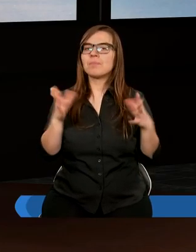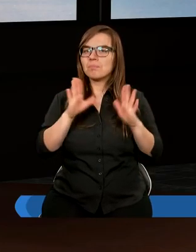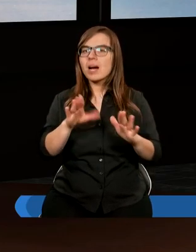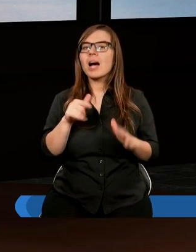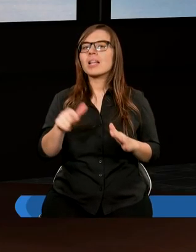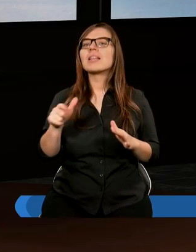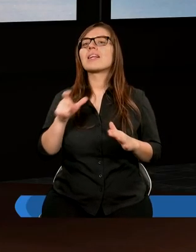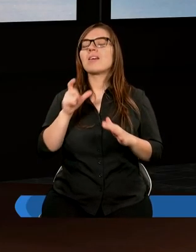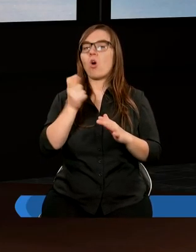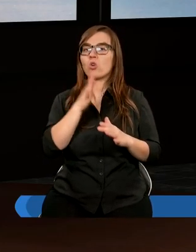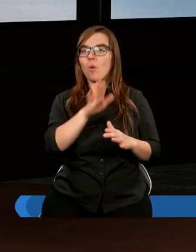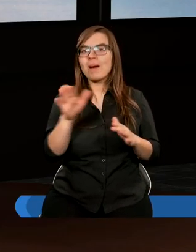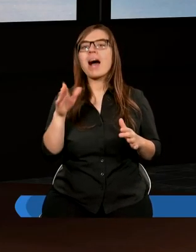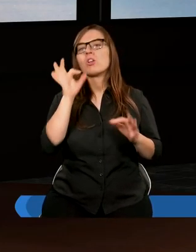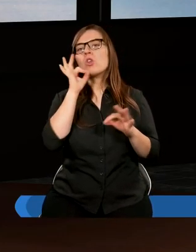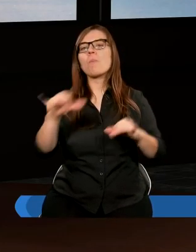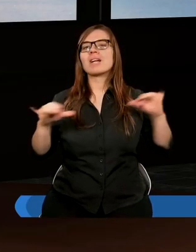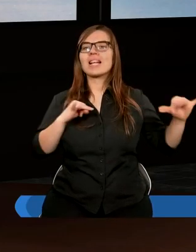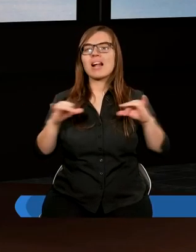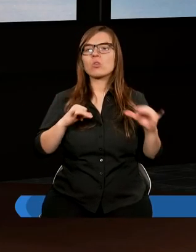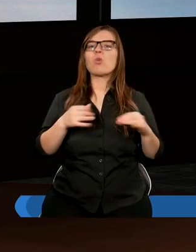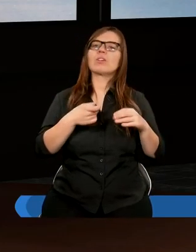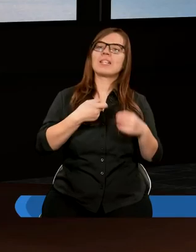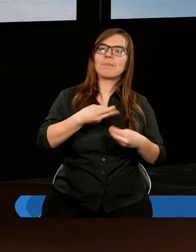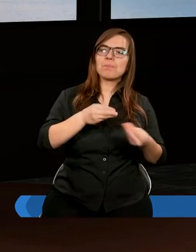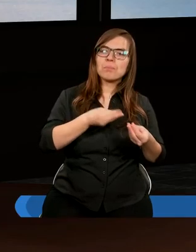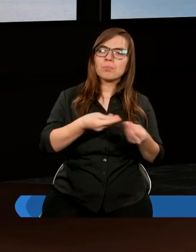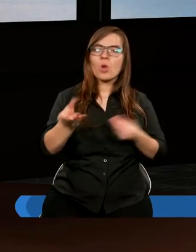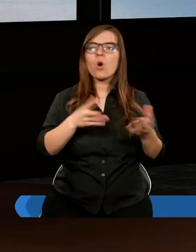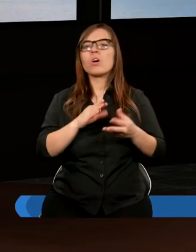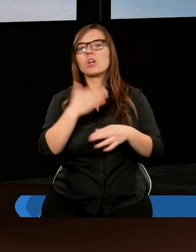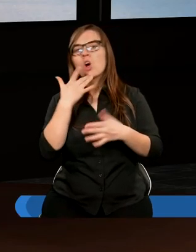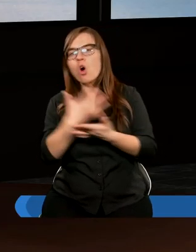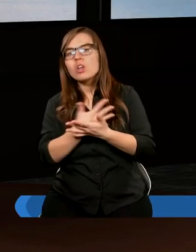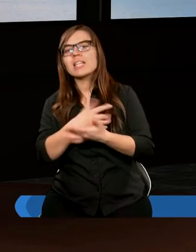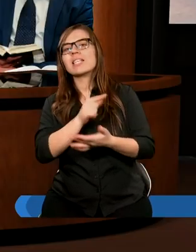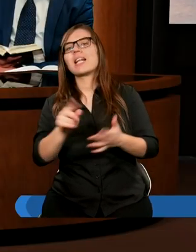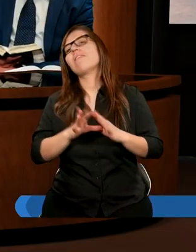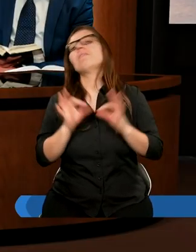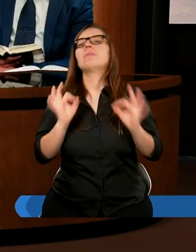we właściwy sposób, aby właściwie korzystać z tego.